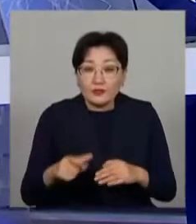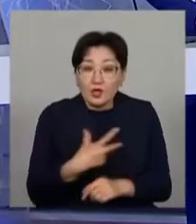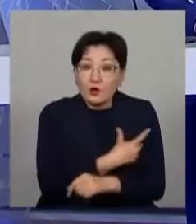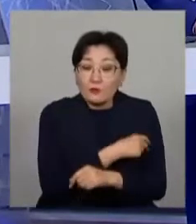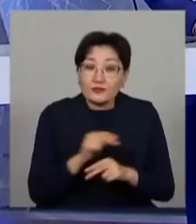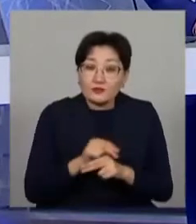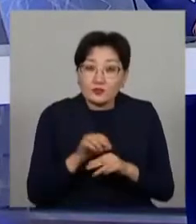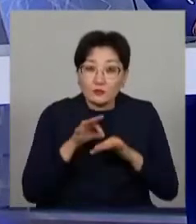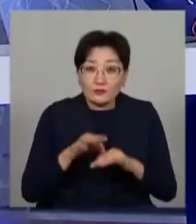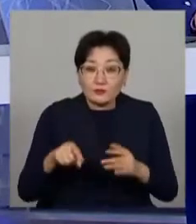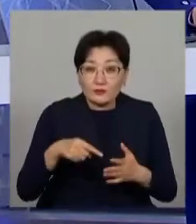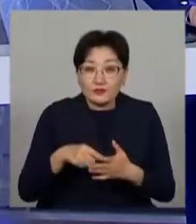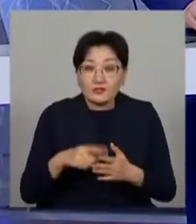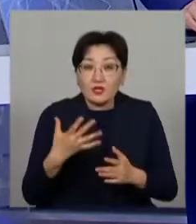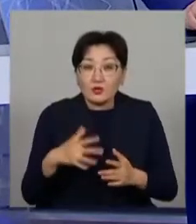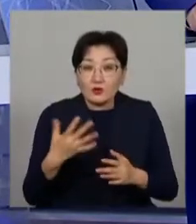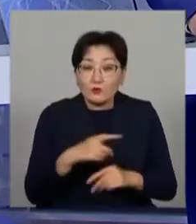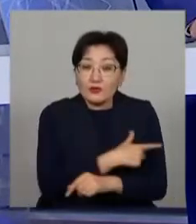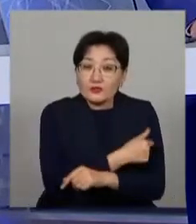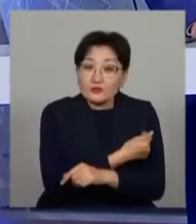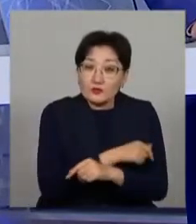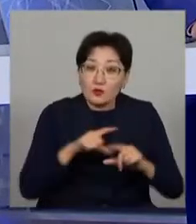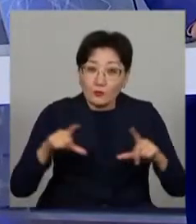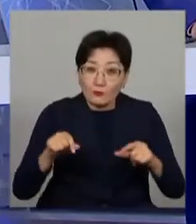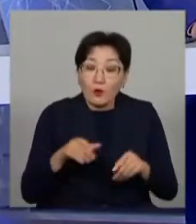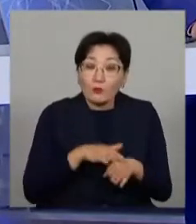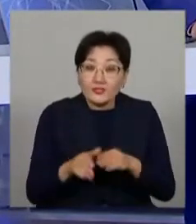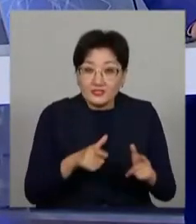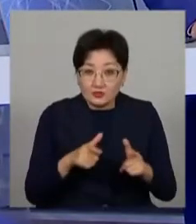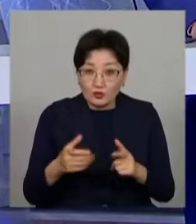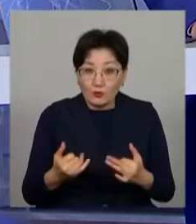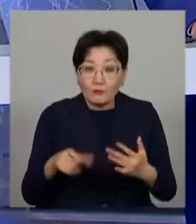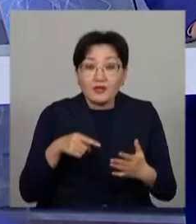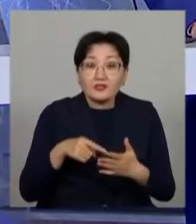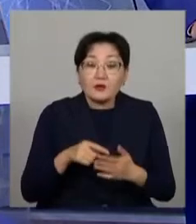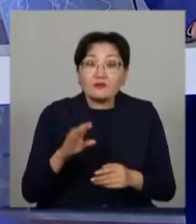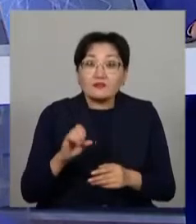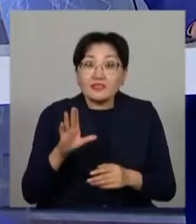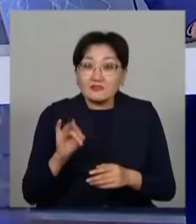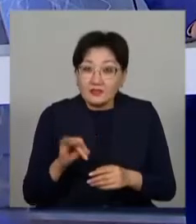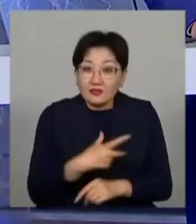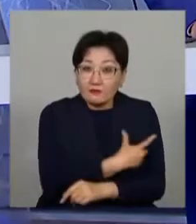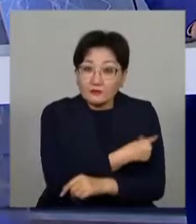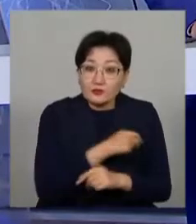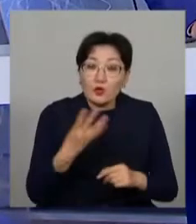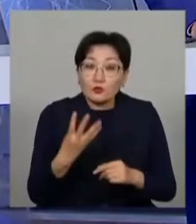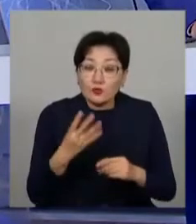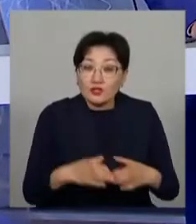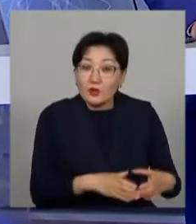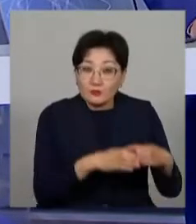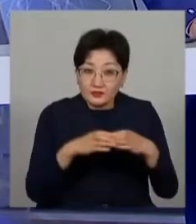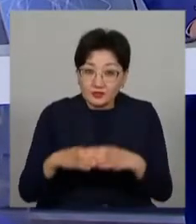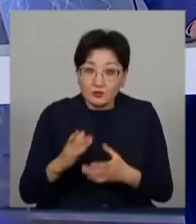екпе егілет. Ол үшін мегаполисте 55 медициналық ұйым сақадай сай. Ал бүгін шаһарға Спутник V вакцинасының 4-ші транши